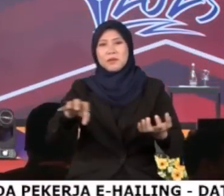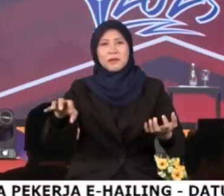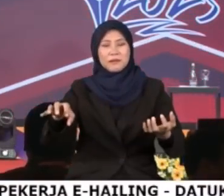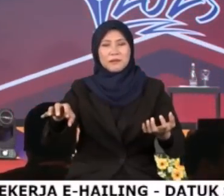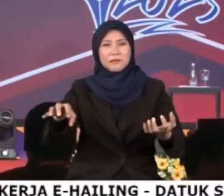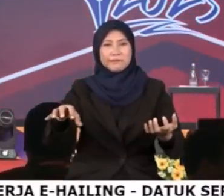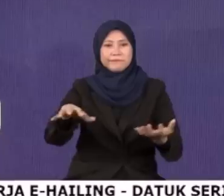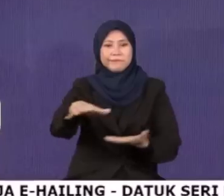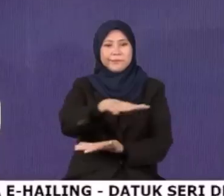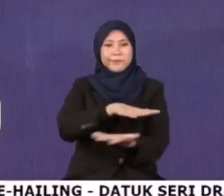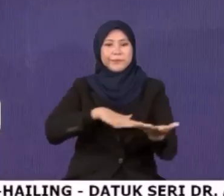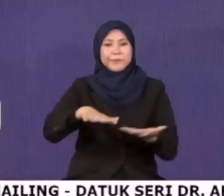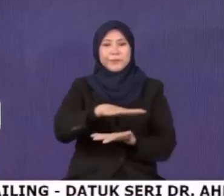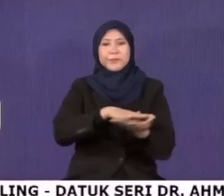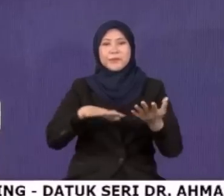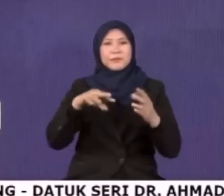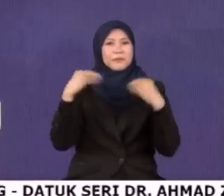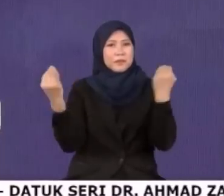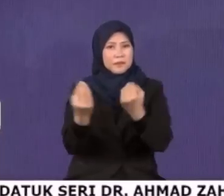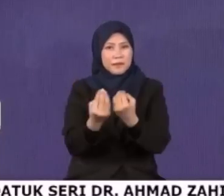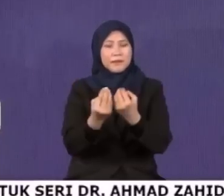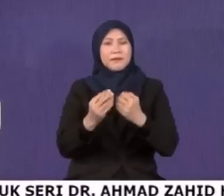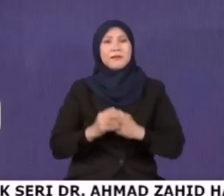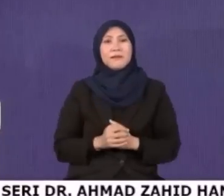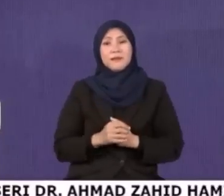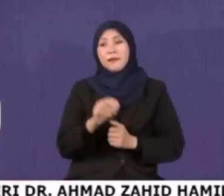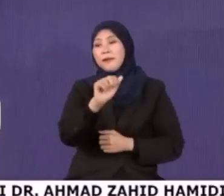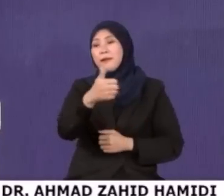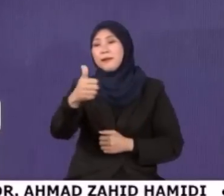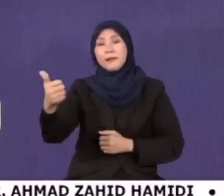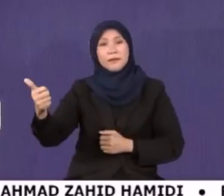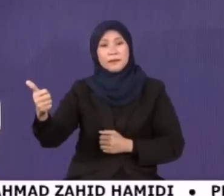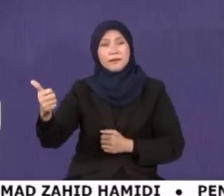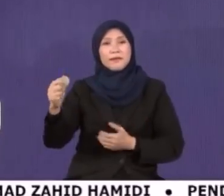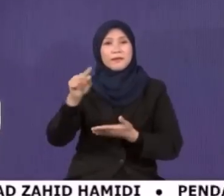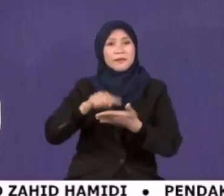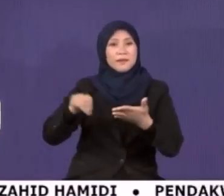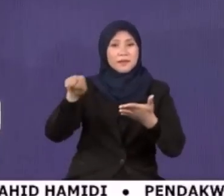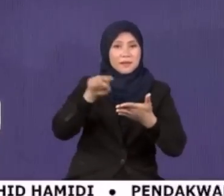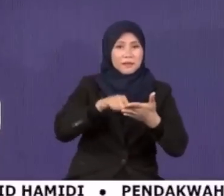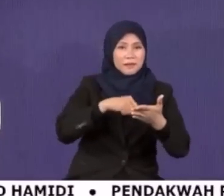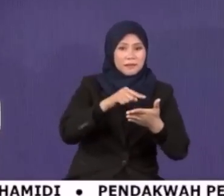kekecehan dalam masyarakat tapi selain diberi itu kritikan